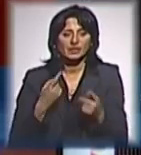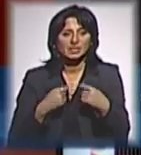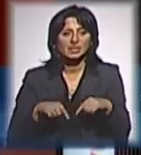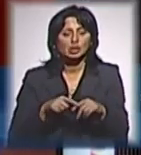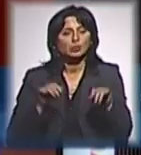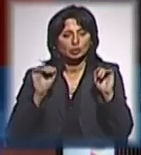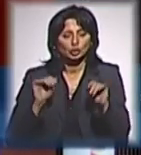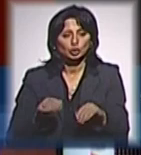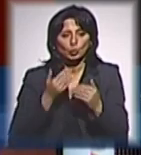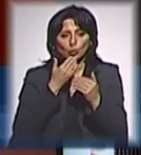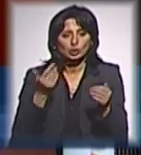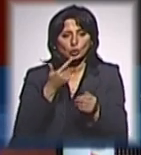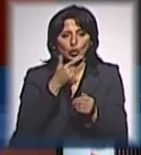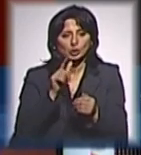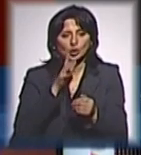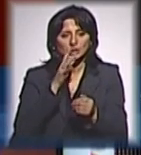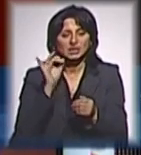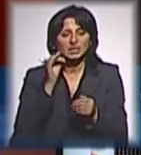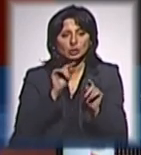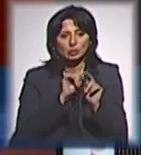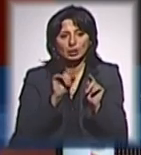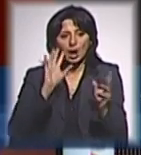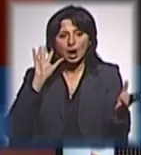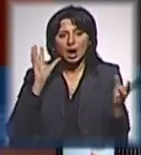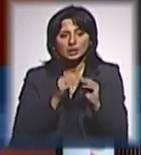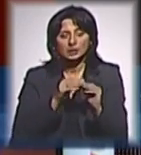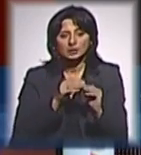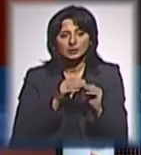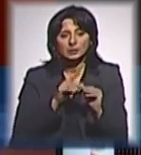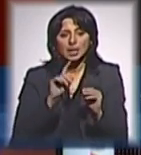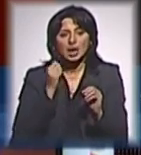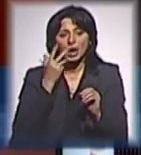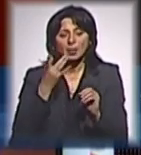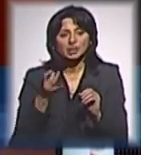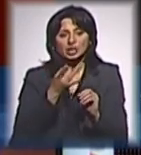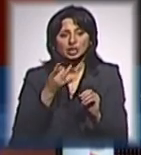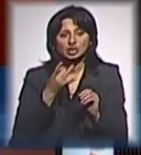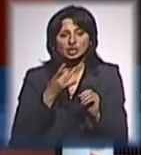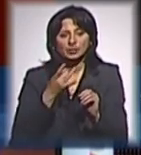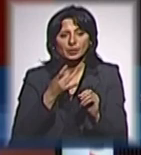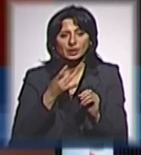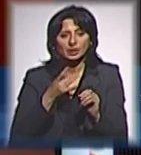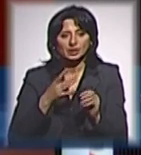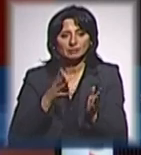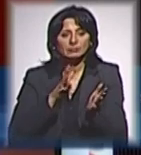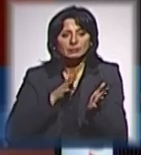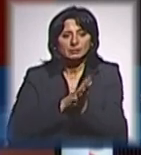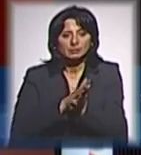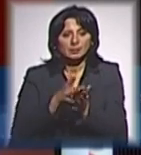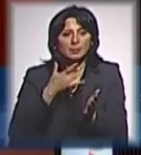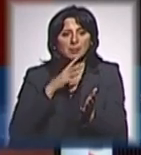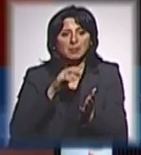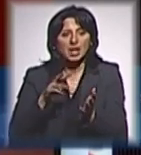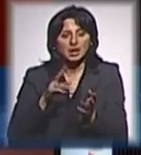საზოგადოება შეუძლია უკანასკნელი 22 წლის ისტორიის რაღაც მოკლე ანალიზი გააკეთოს, რამდენჯერმე ქართველ მერმა დახარჯა მთელი ენერგია იმისათვის,